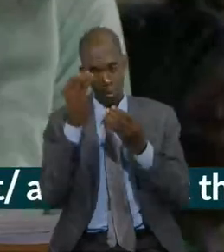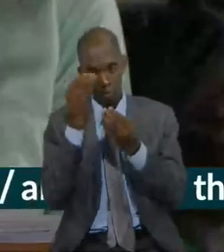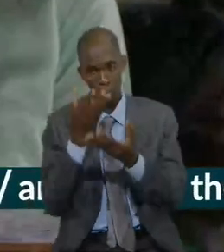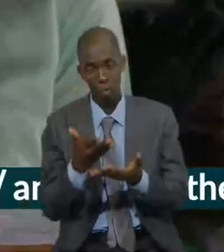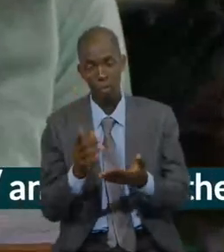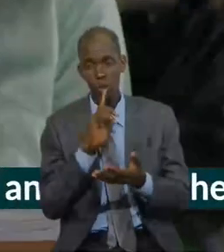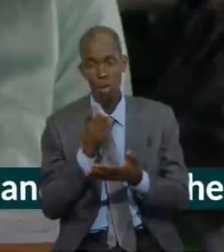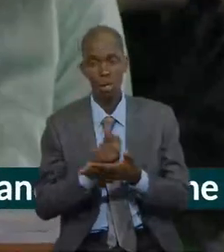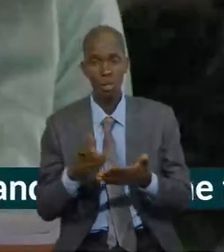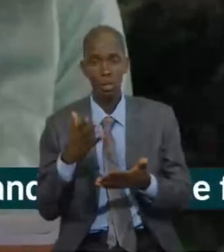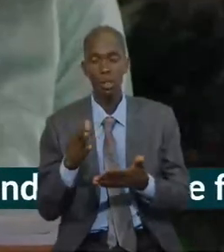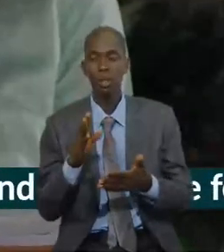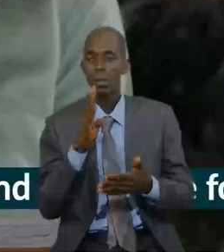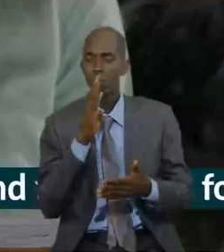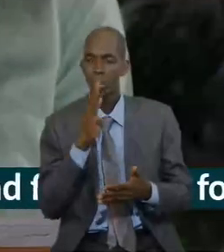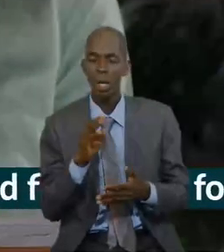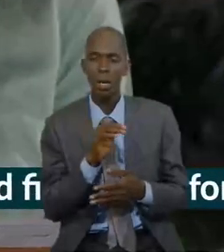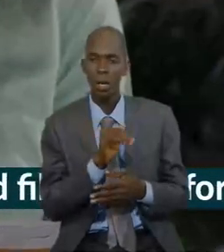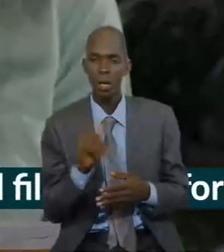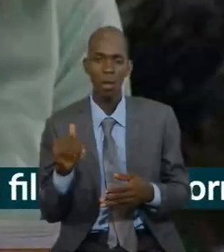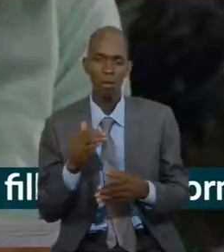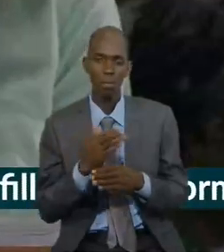les informations correctes